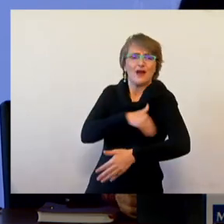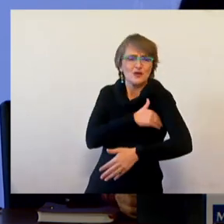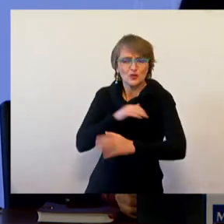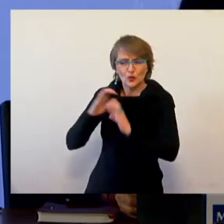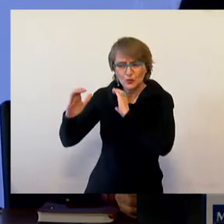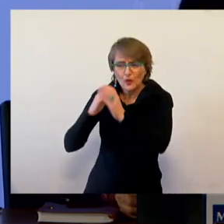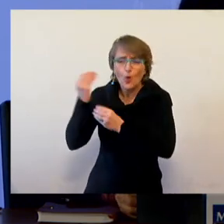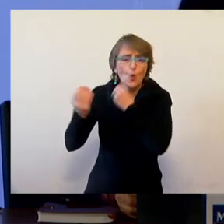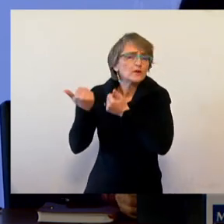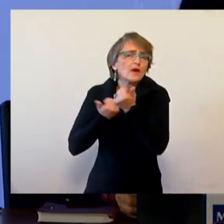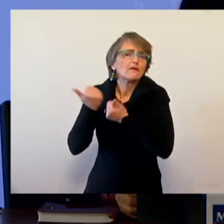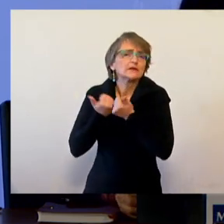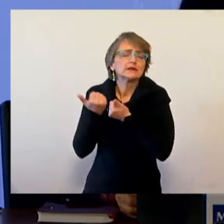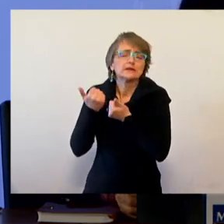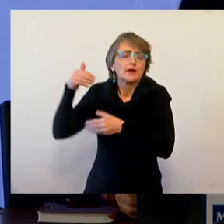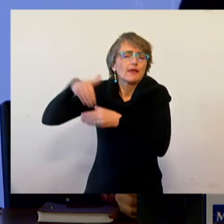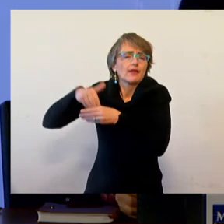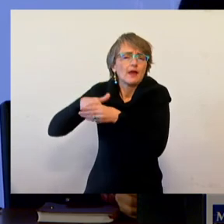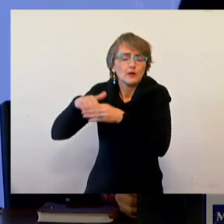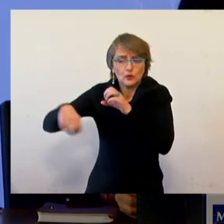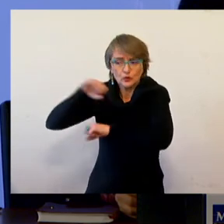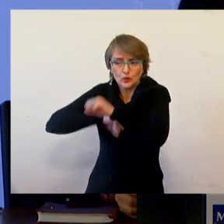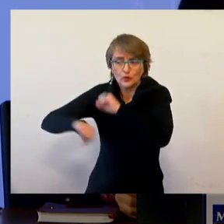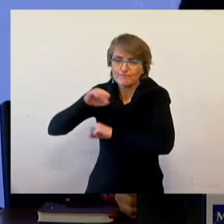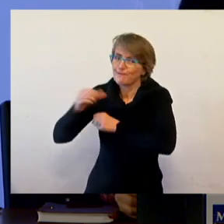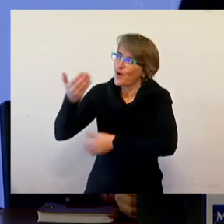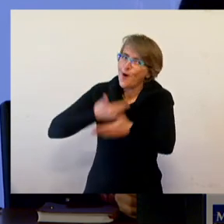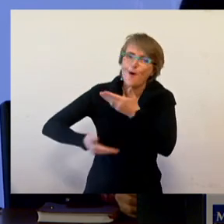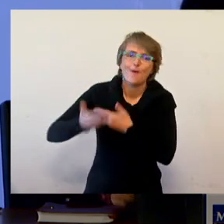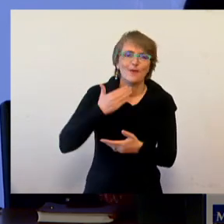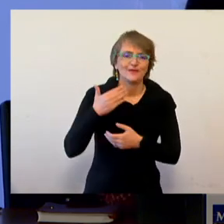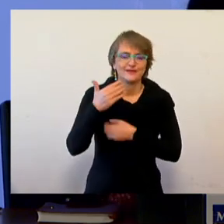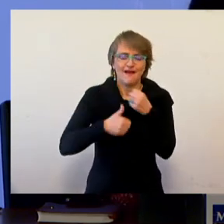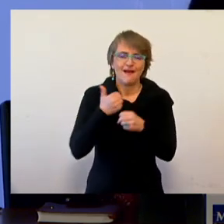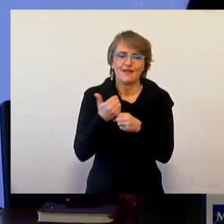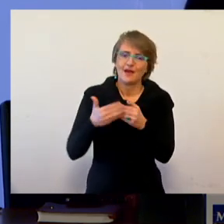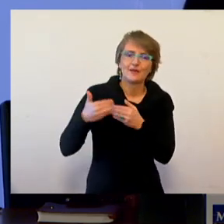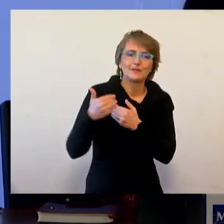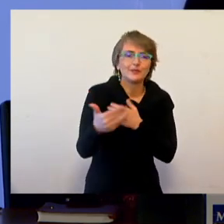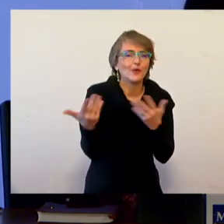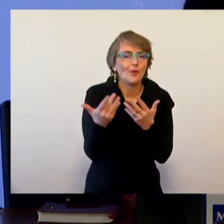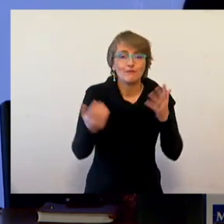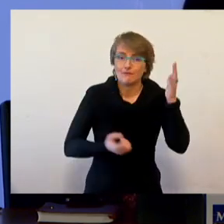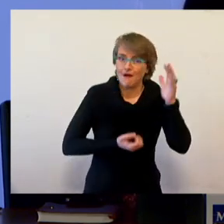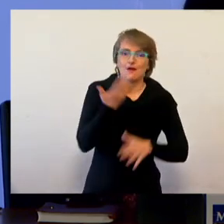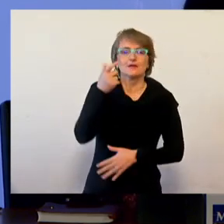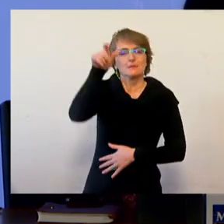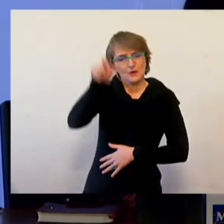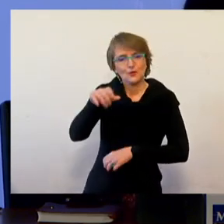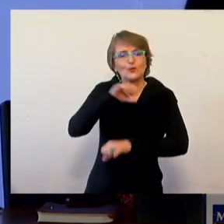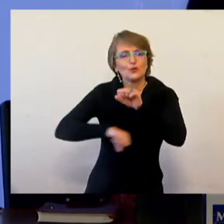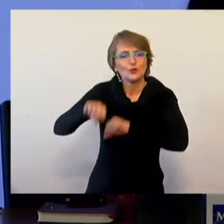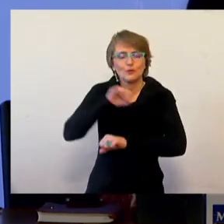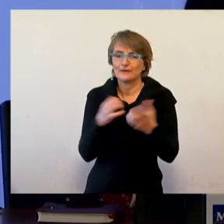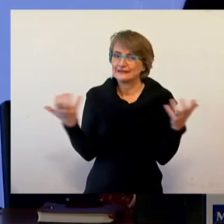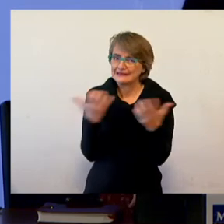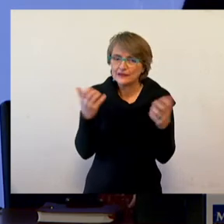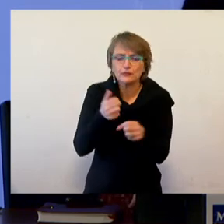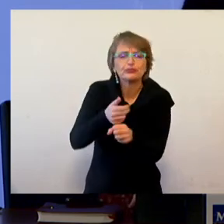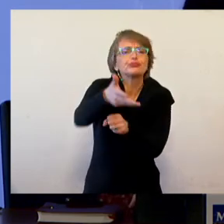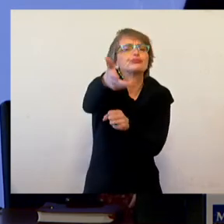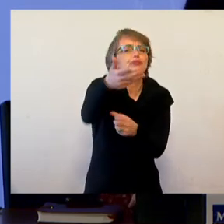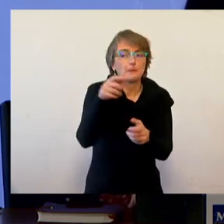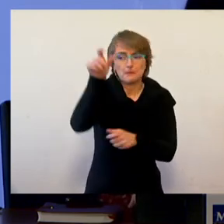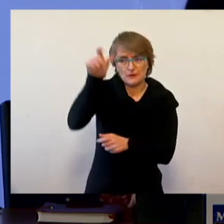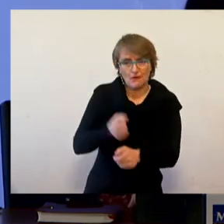services. C'est un artiste. Et chaque année, je souhaite que ce soit un artiste différent qui représente la carte de vœux